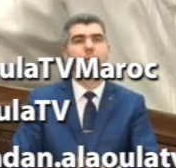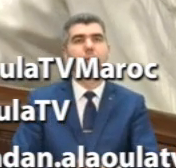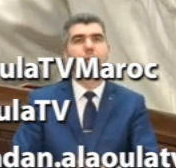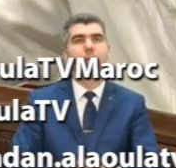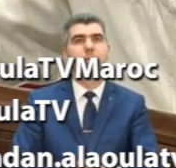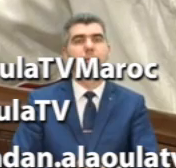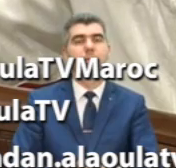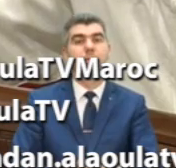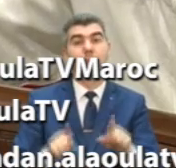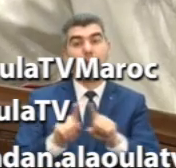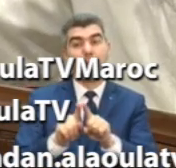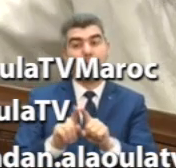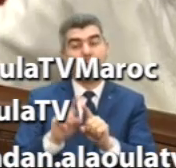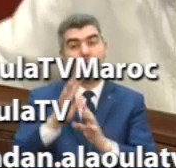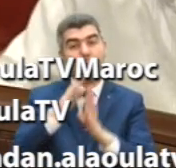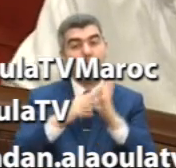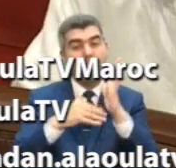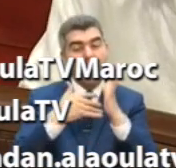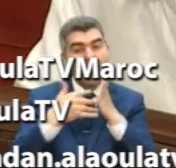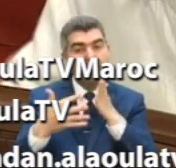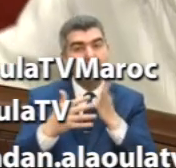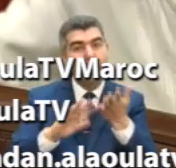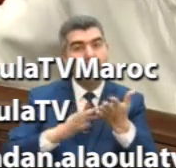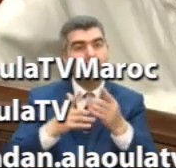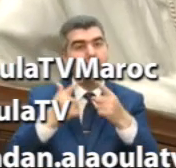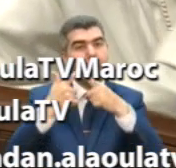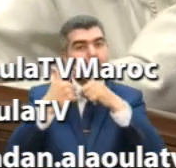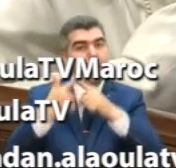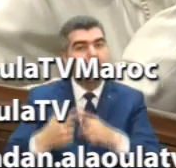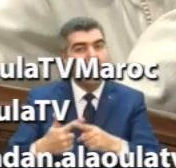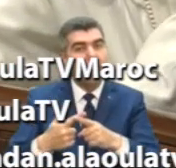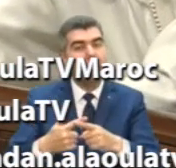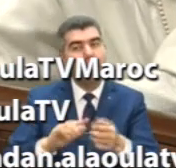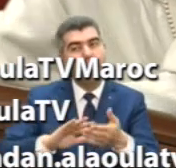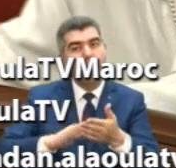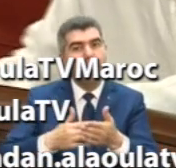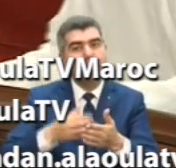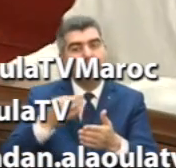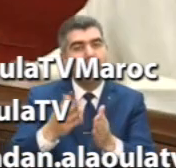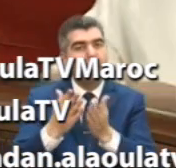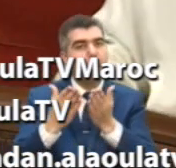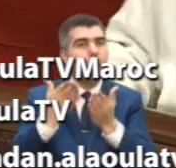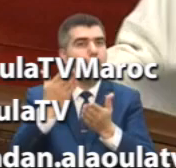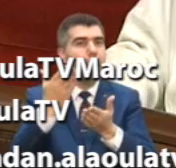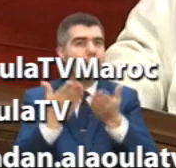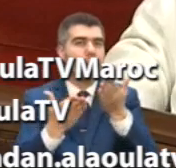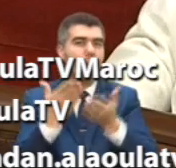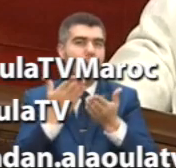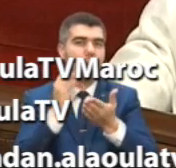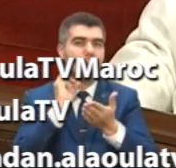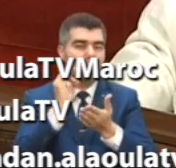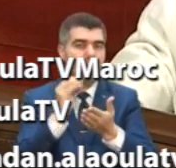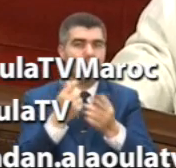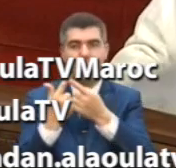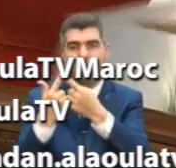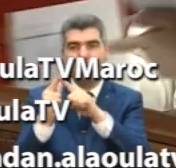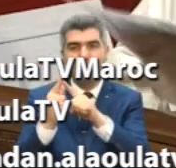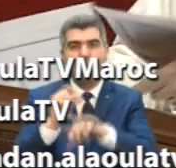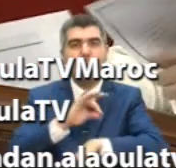مقاربه التخطيط والتمويل المعتمده على صعيد الوزاره تراعي تحقيق التوازن بين الاهداف